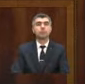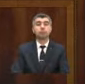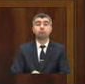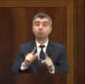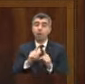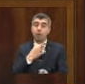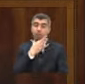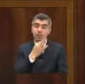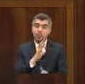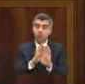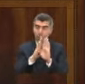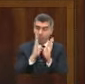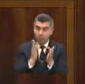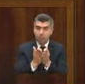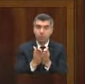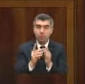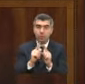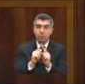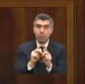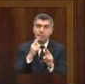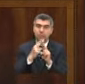تبسيطا لهذه المساطر ديال التسجيل،